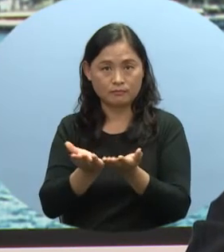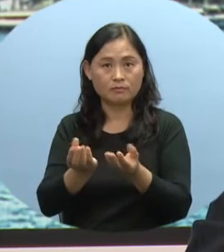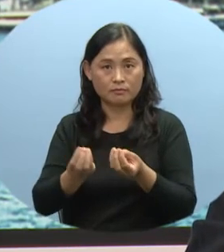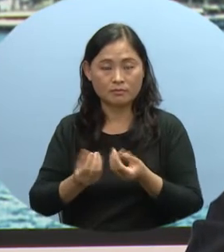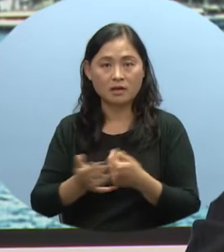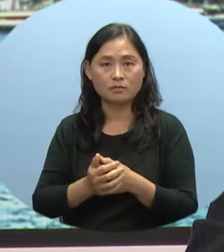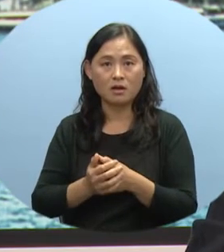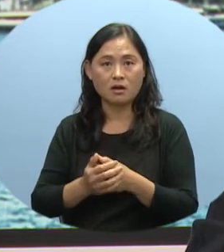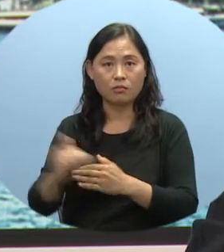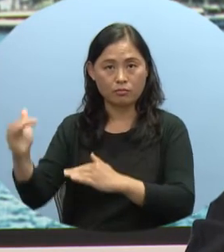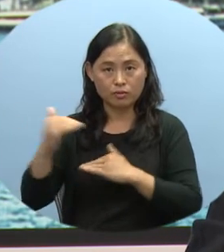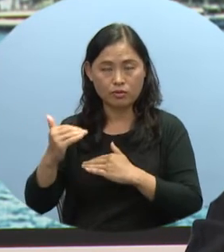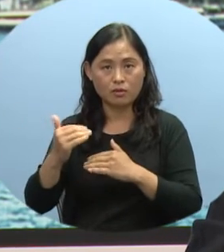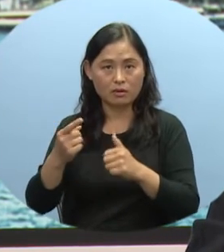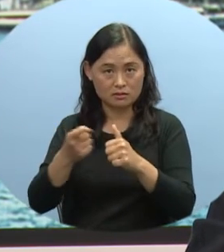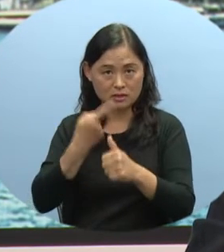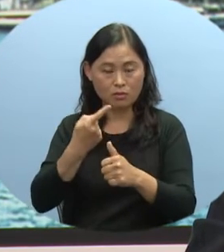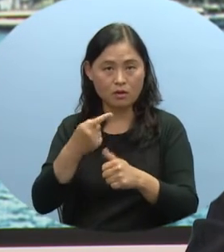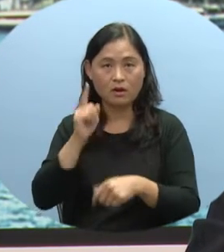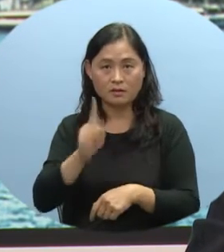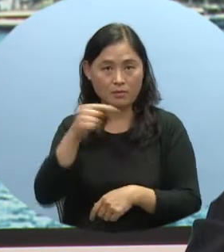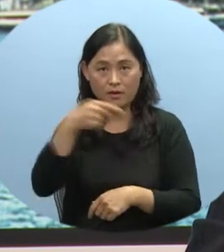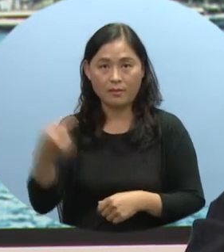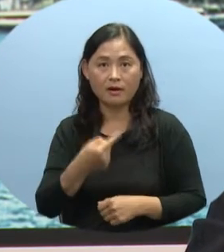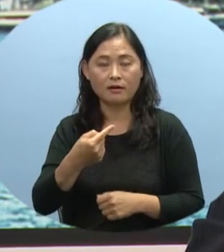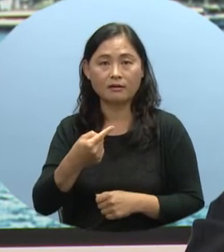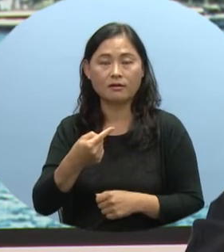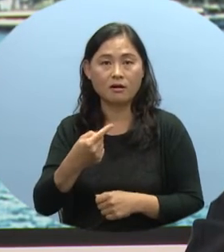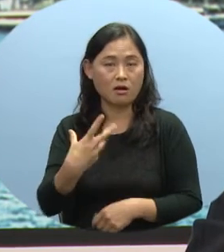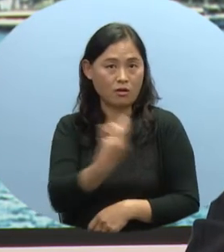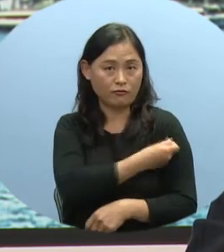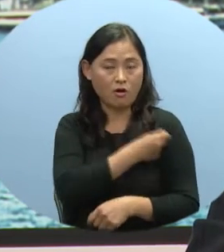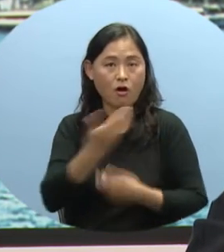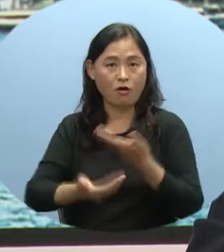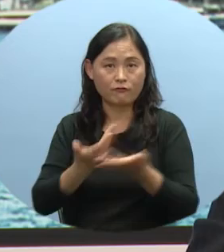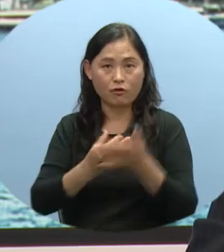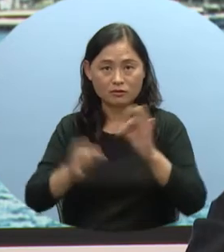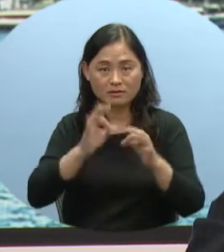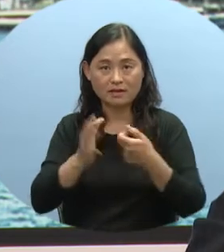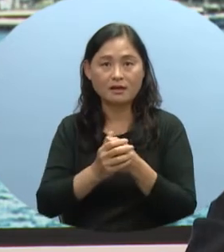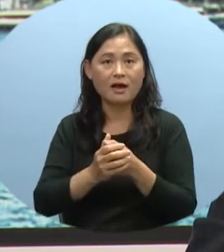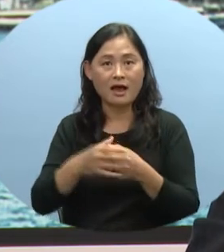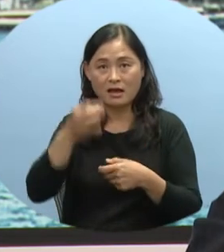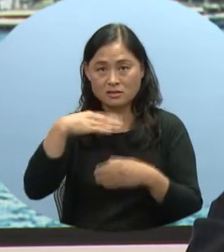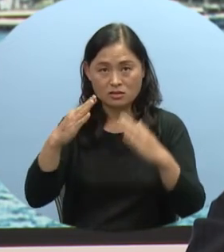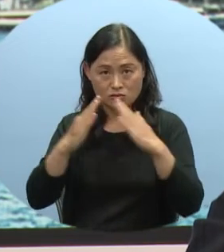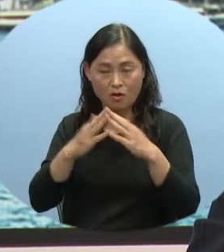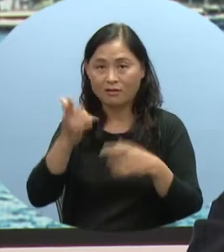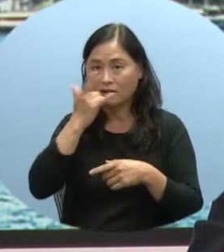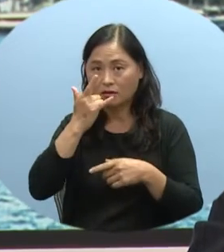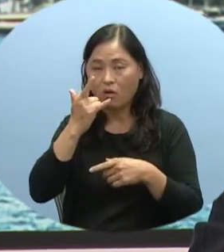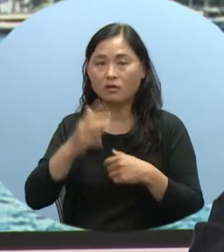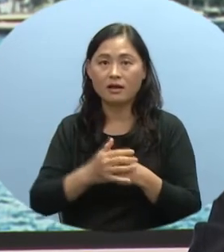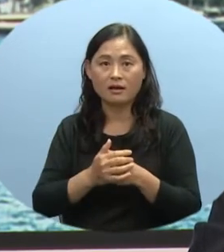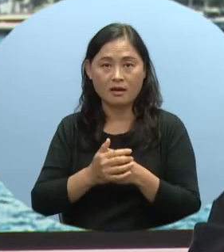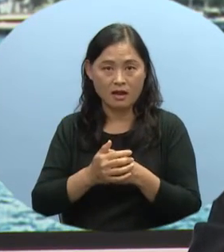供港嘅首批大概係100万嘅劑嘅復星醫藥德國藥廠嘅 BioNTech 疫苗